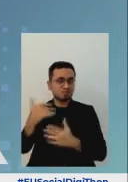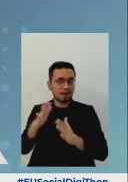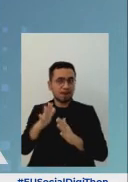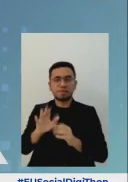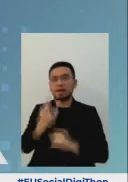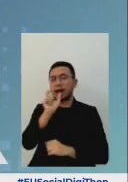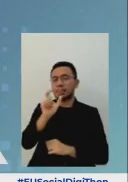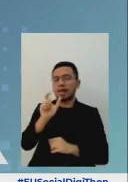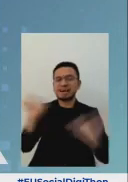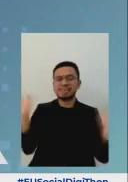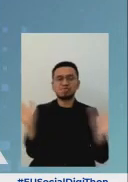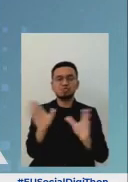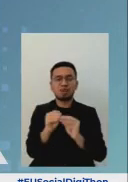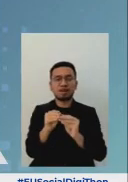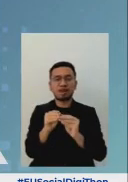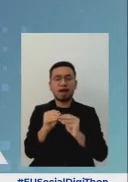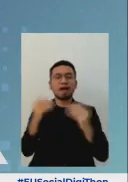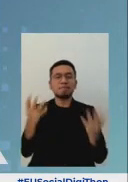Terima kasih Ibu.